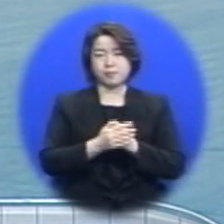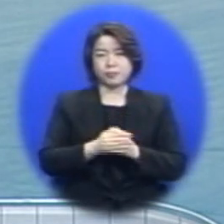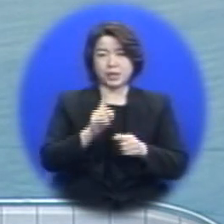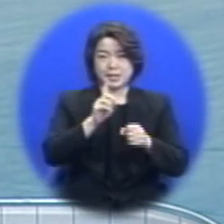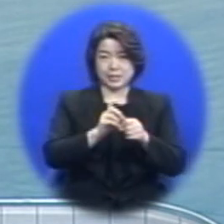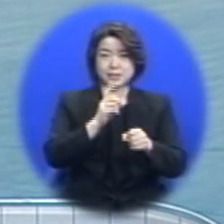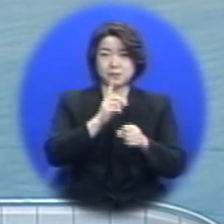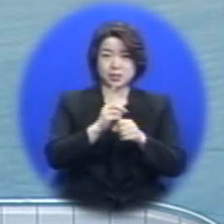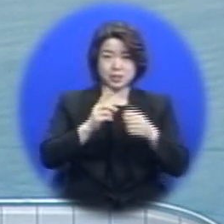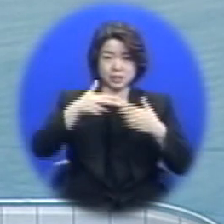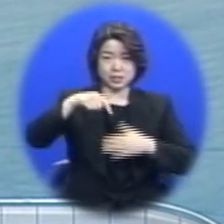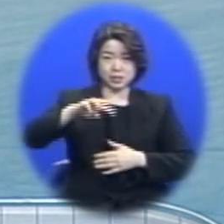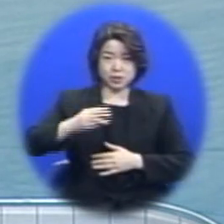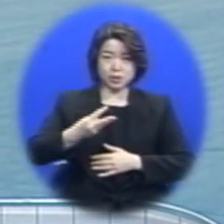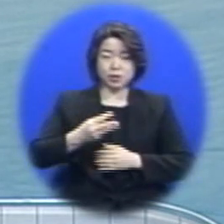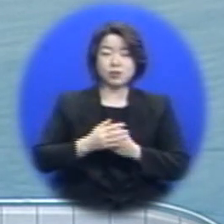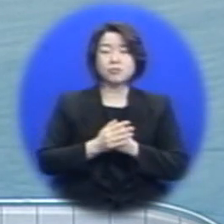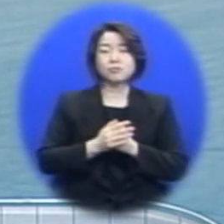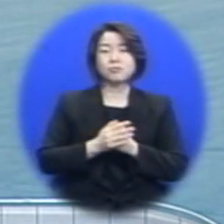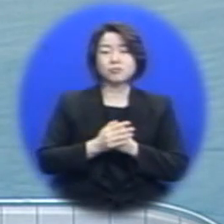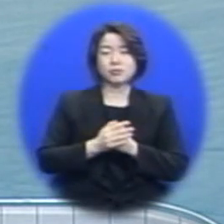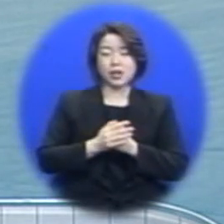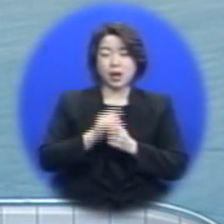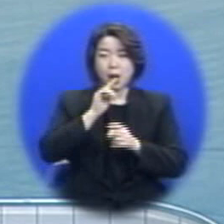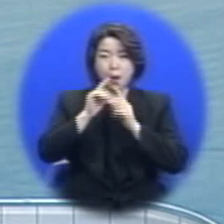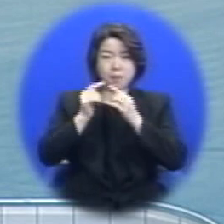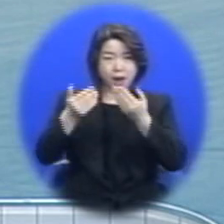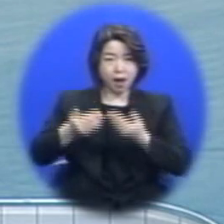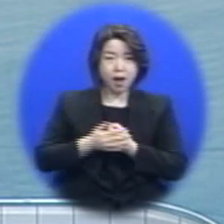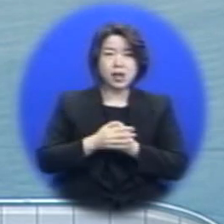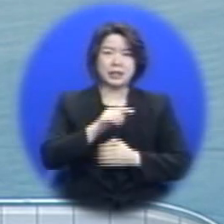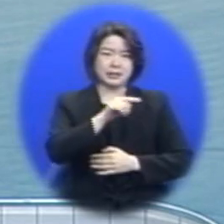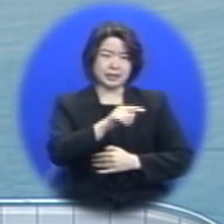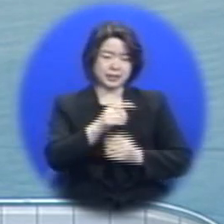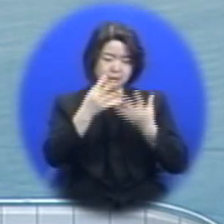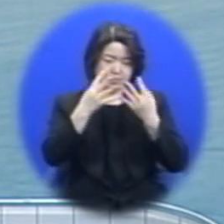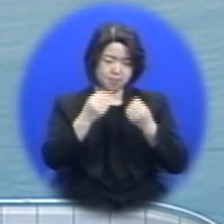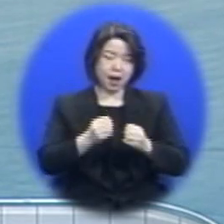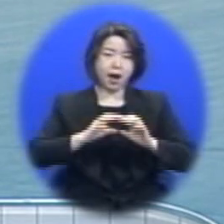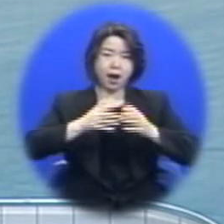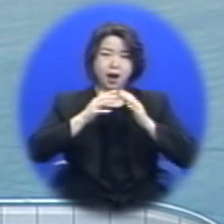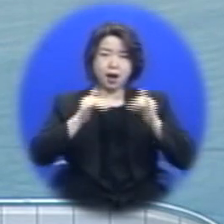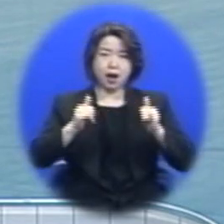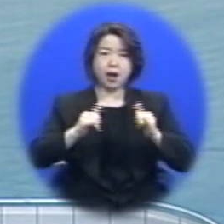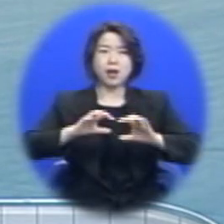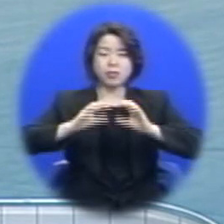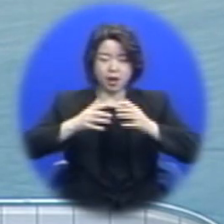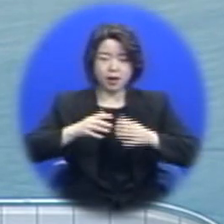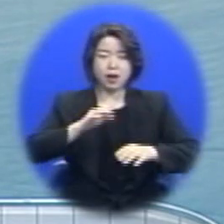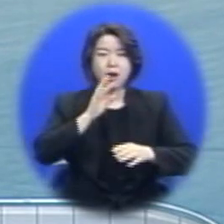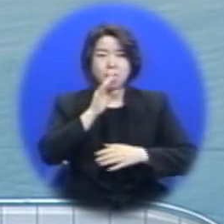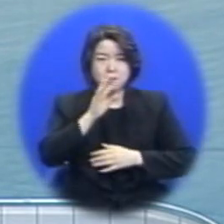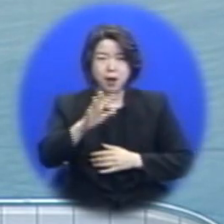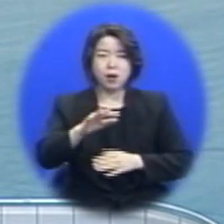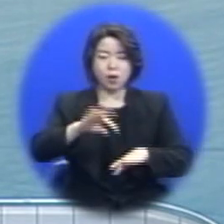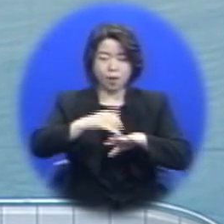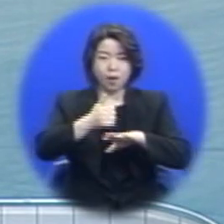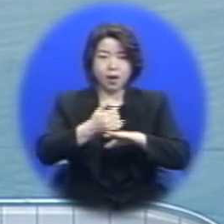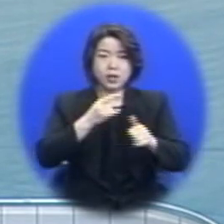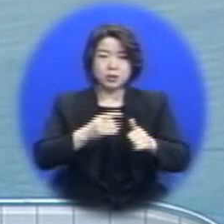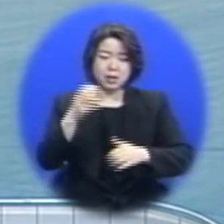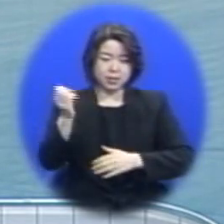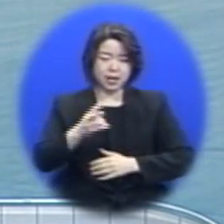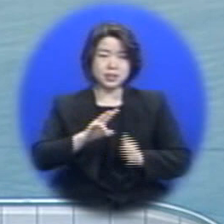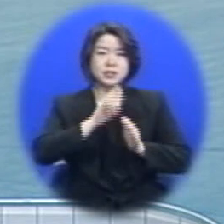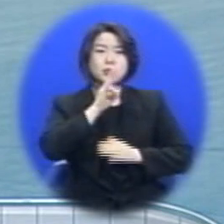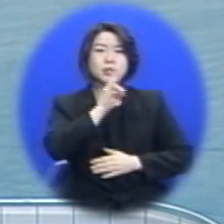이렇게 말씀하셨어요. 그가 내게 말하기를 내가 많은 백성과 나라와 방언과 임금에게 다시 예언하여야